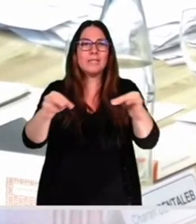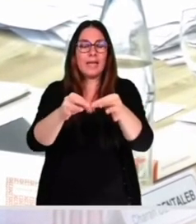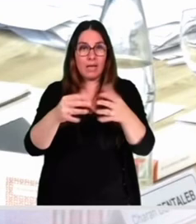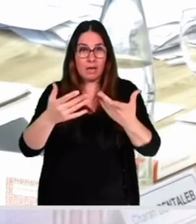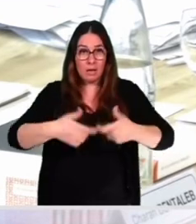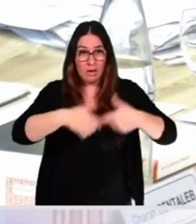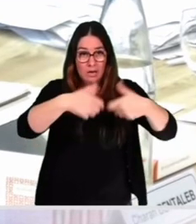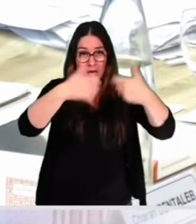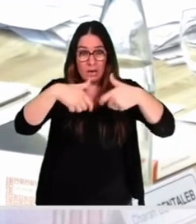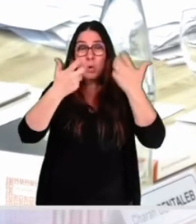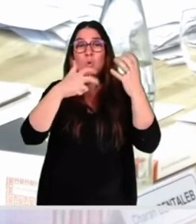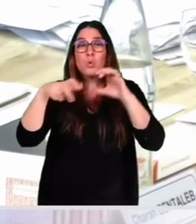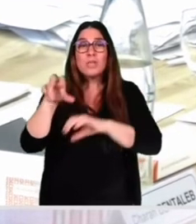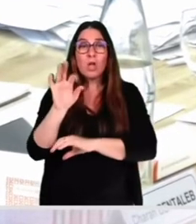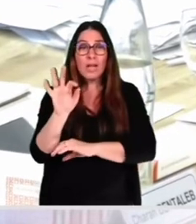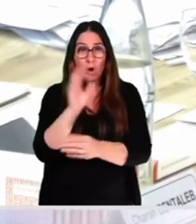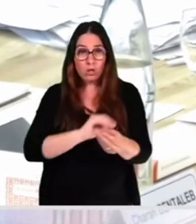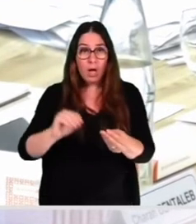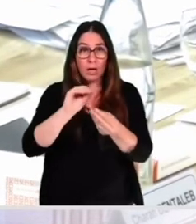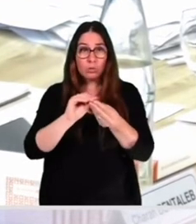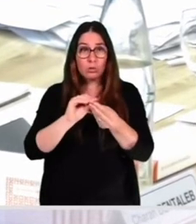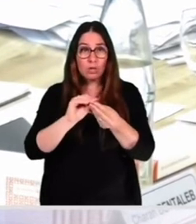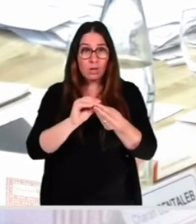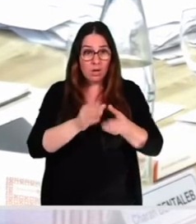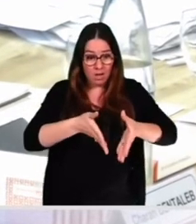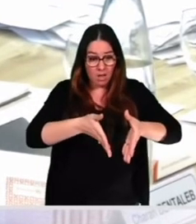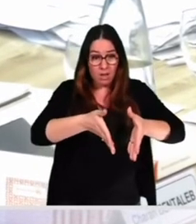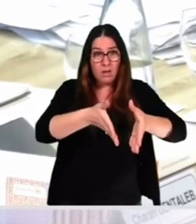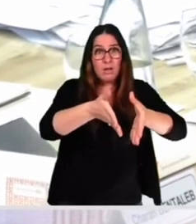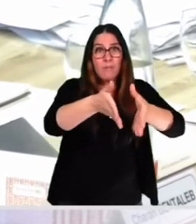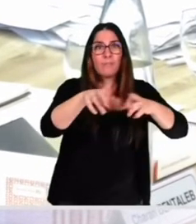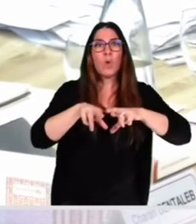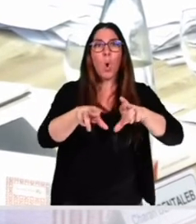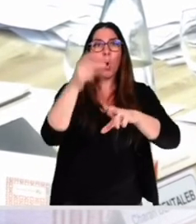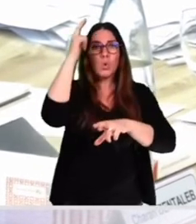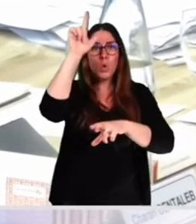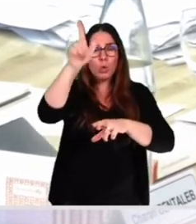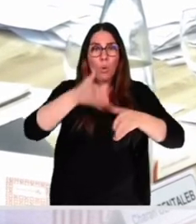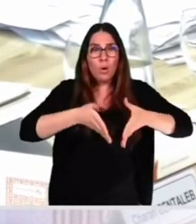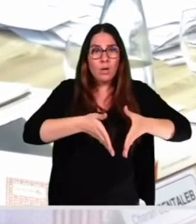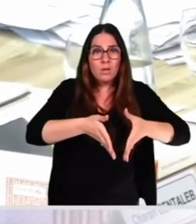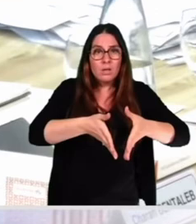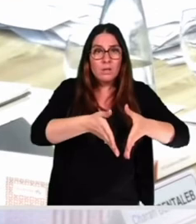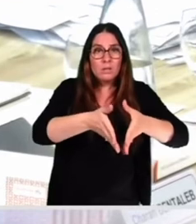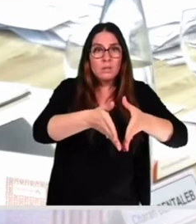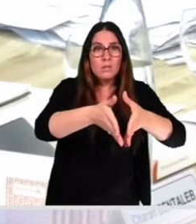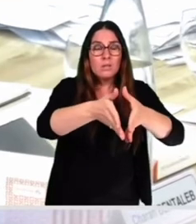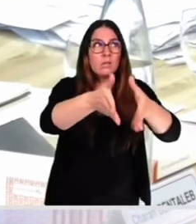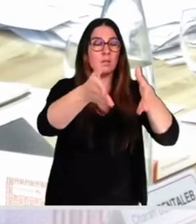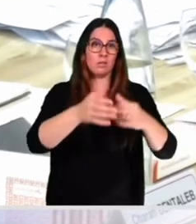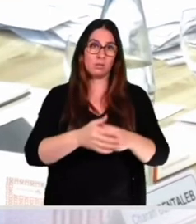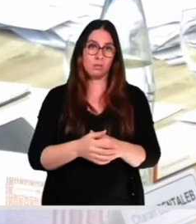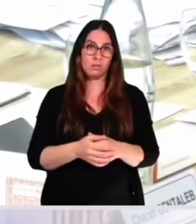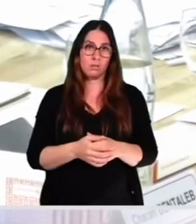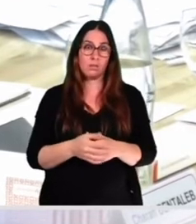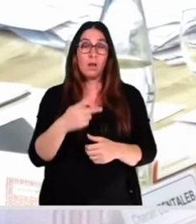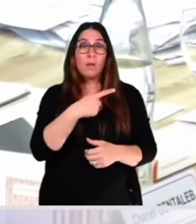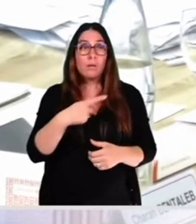construire 850 logements supplémentaires sur une bande longeant la route de Lyon relève d'une logique purement